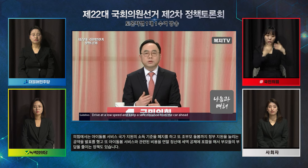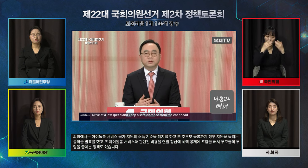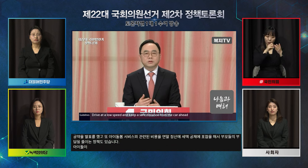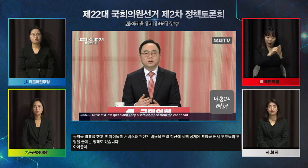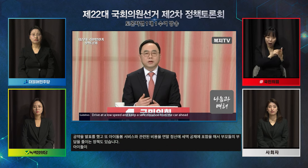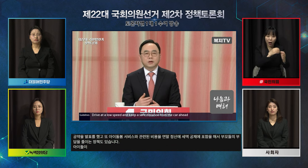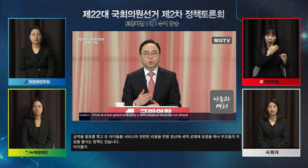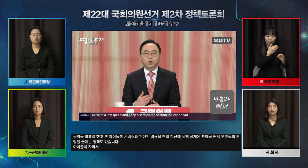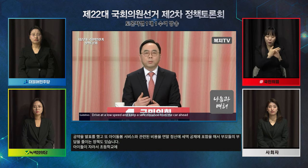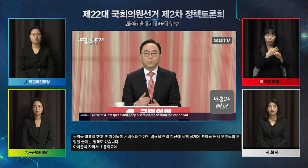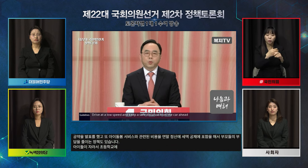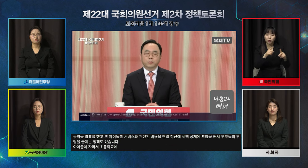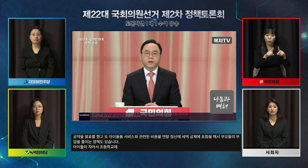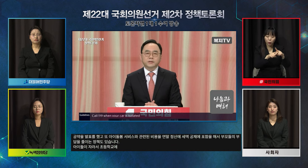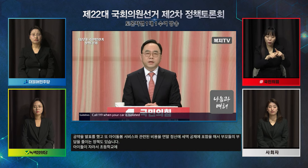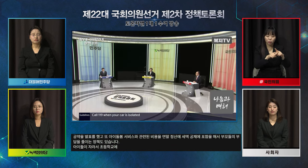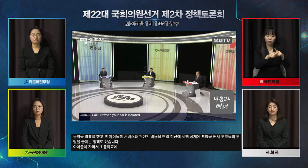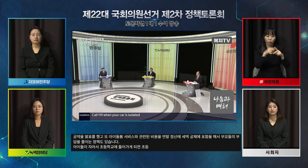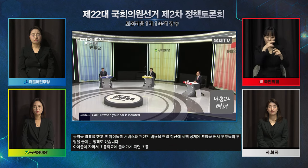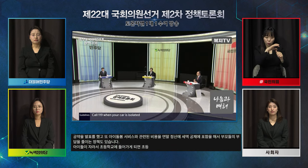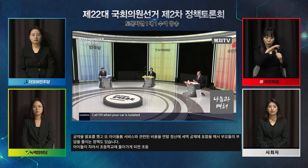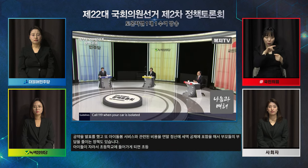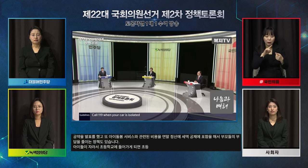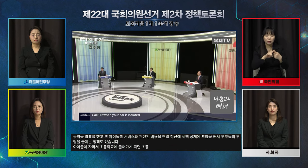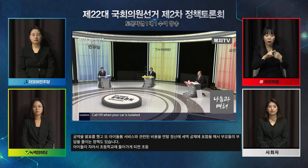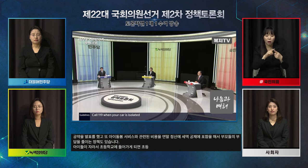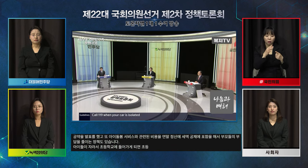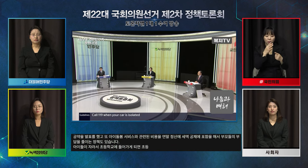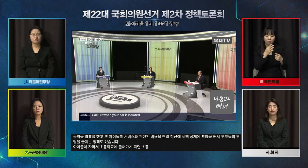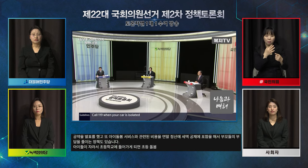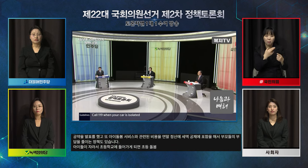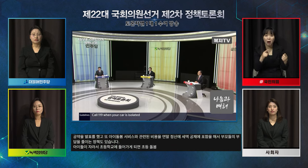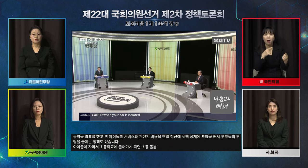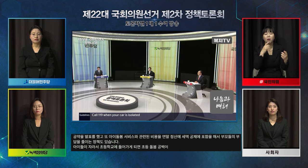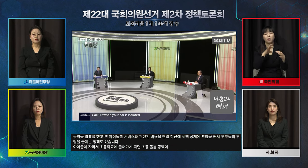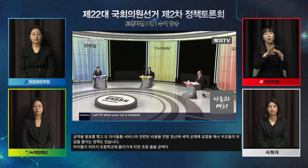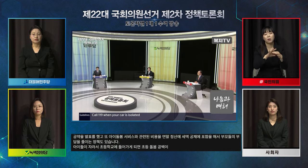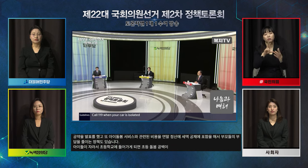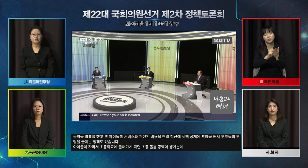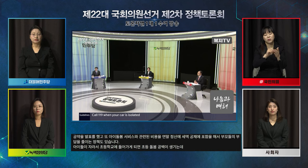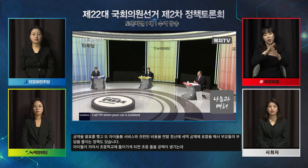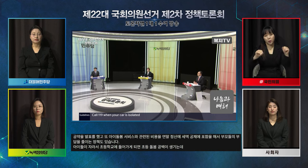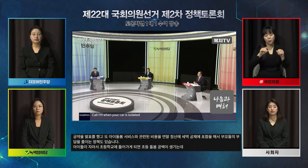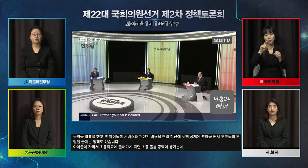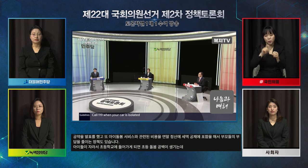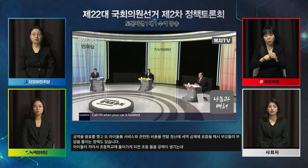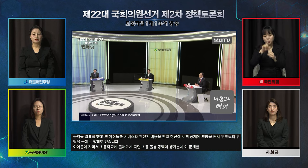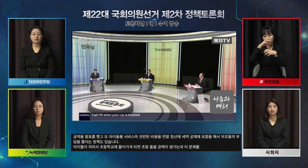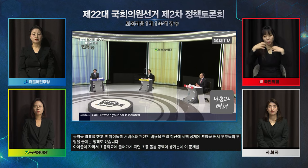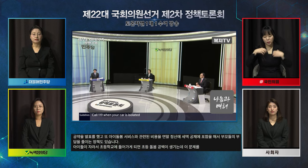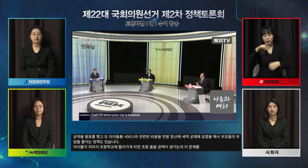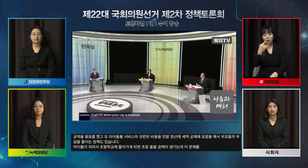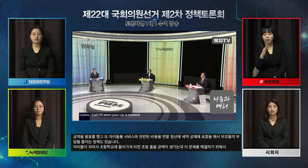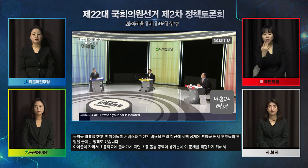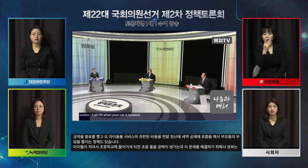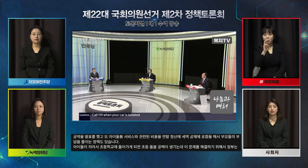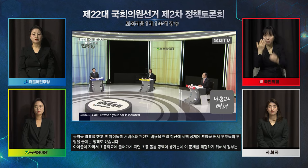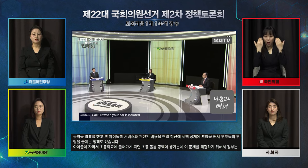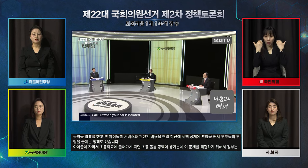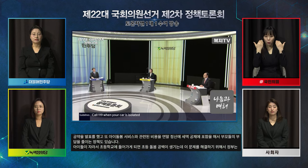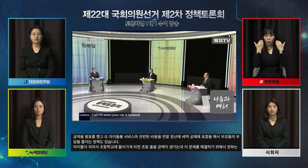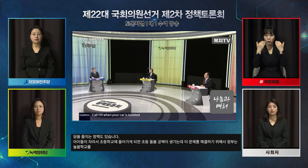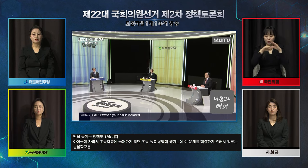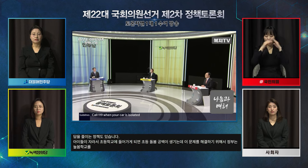되면 초등 돌봄 공백이 생기는데 이 문제를 해결하기 위해서 정부는 늘봄 학교를 전면